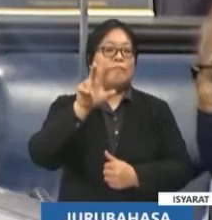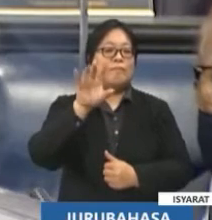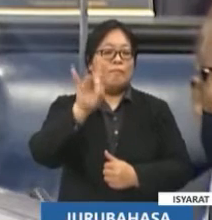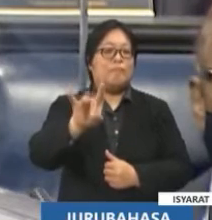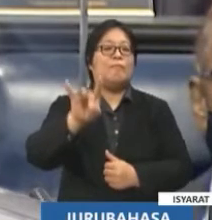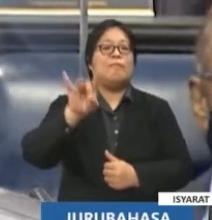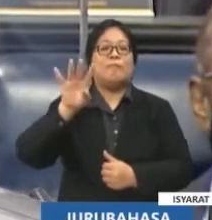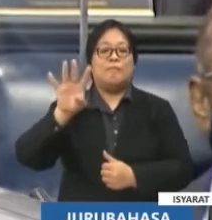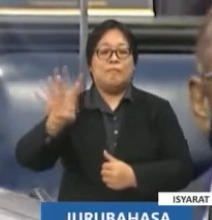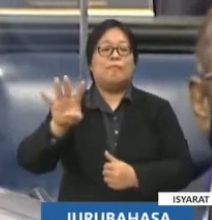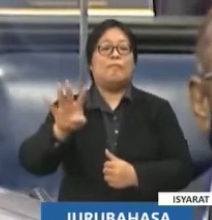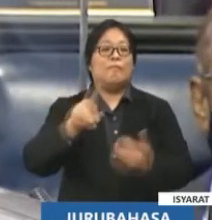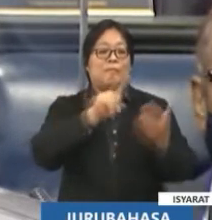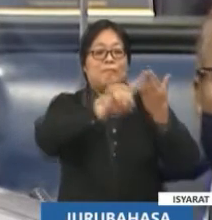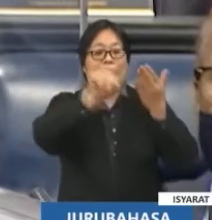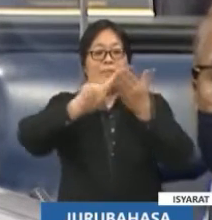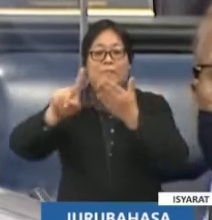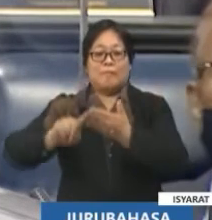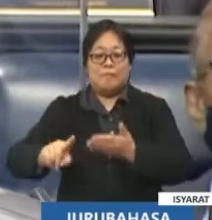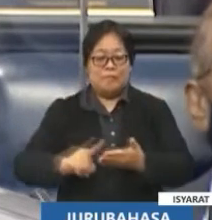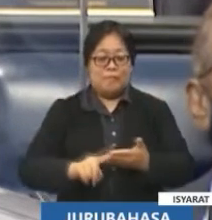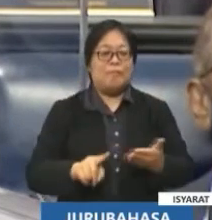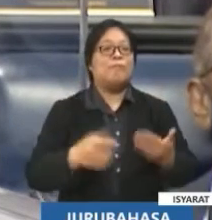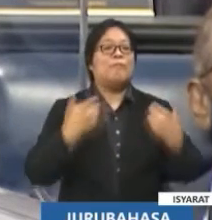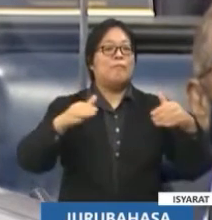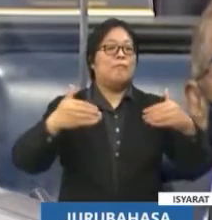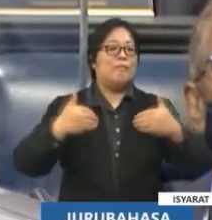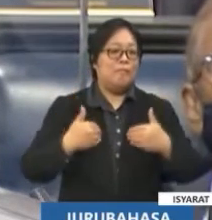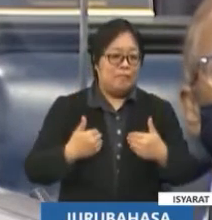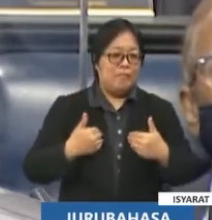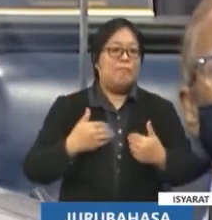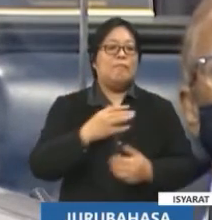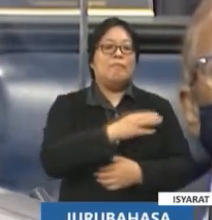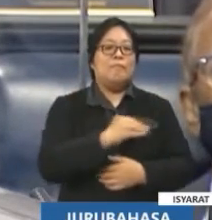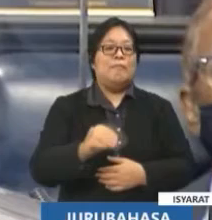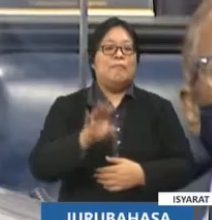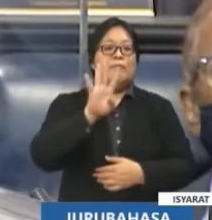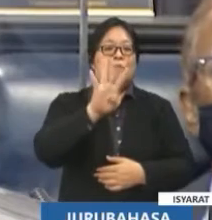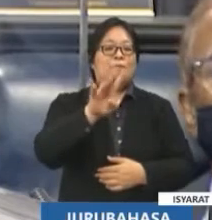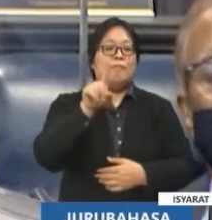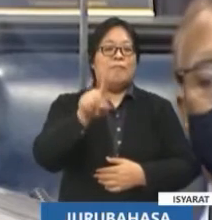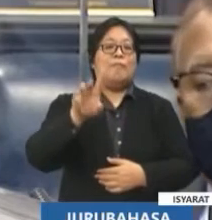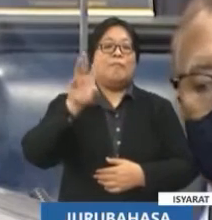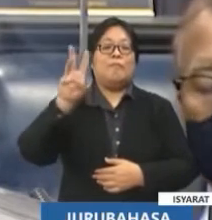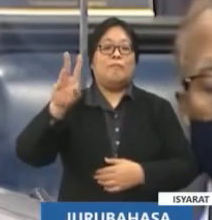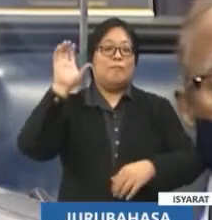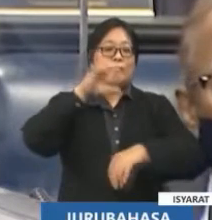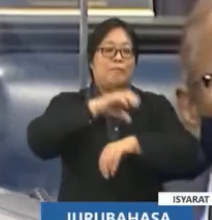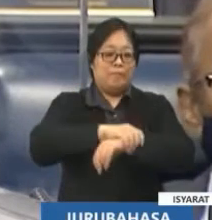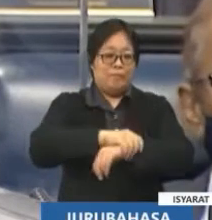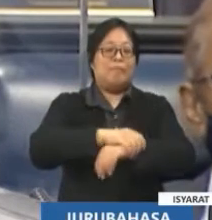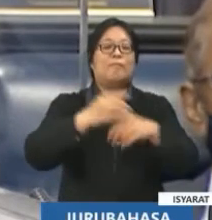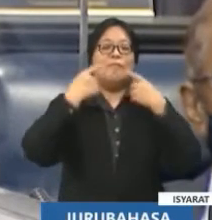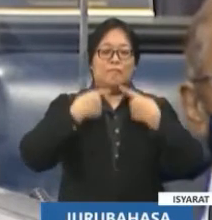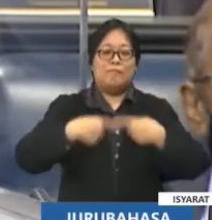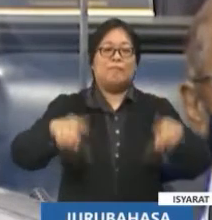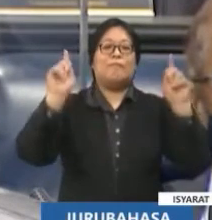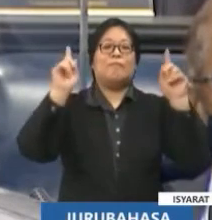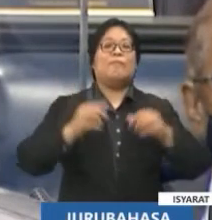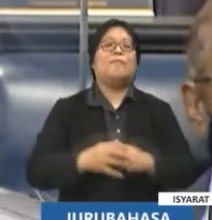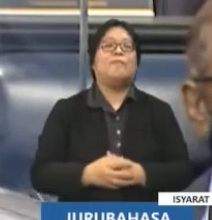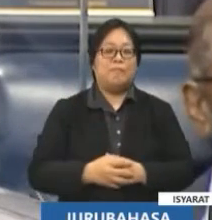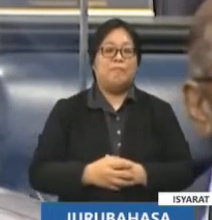22384 pemeriksaan telah dilaksanakan dan palatos 16 tangkapan percaya